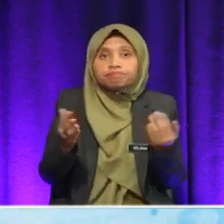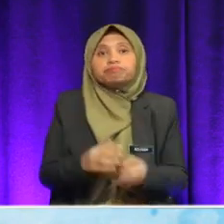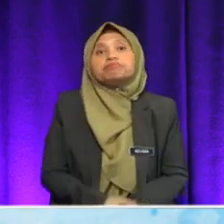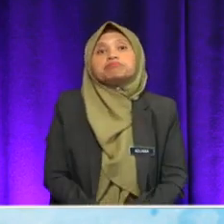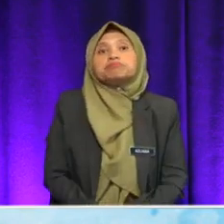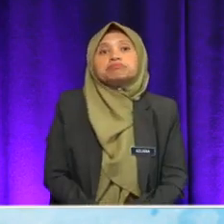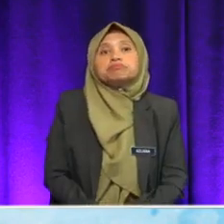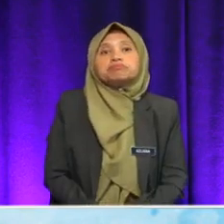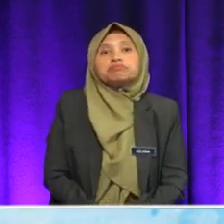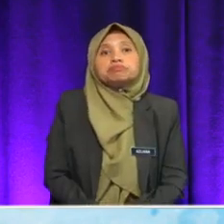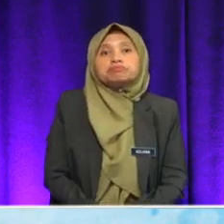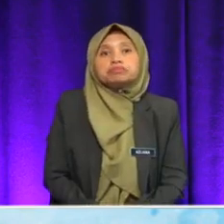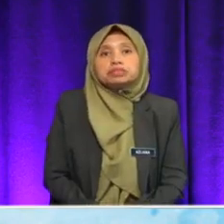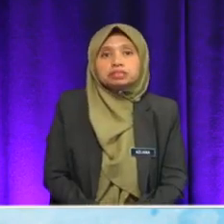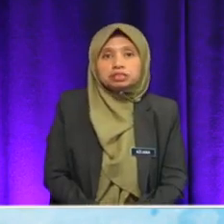pendek